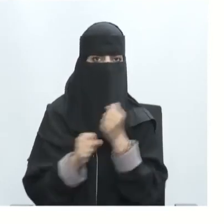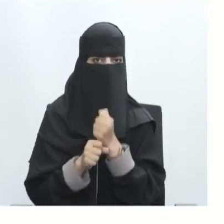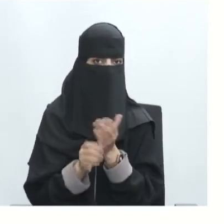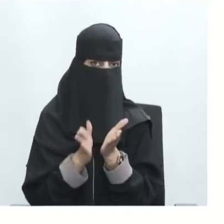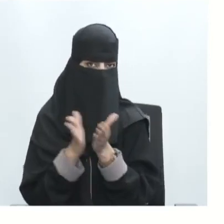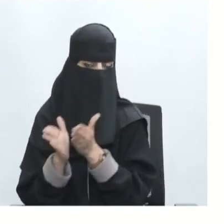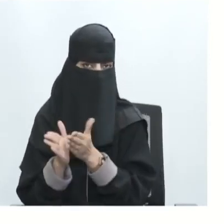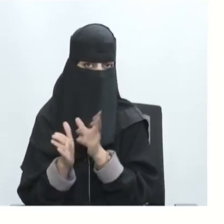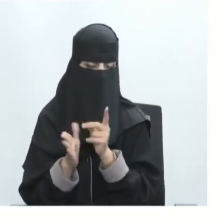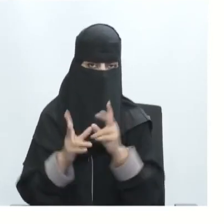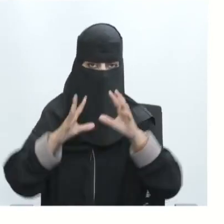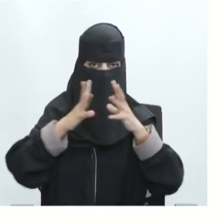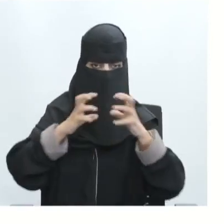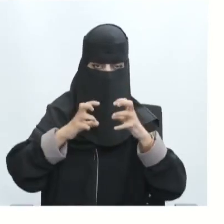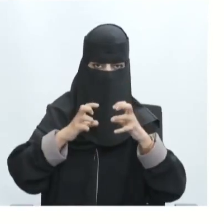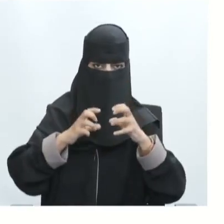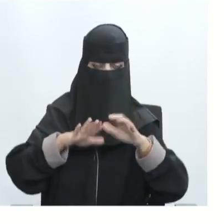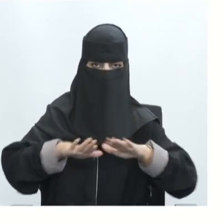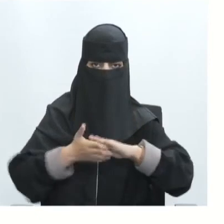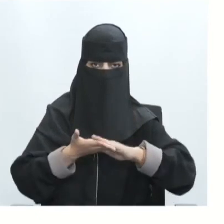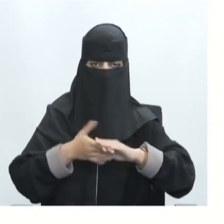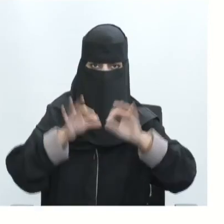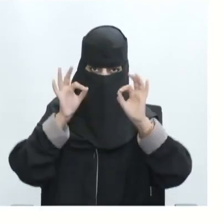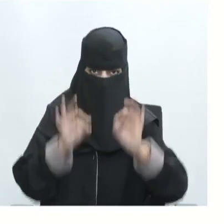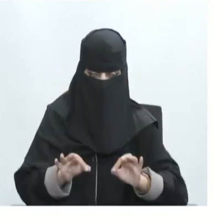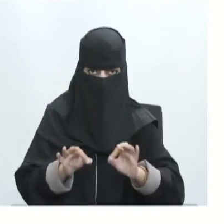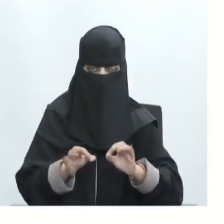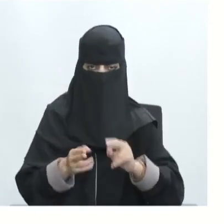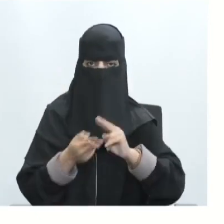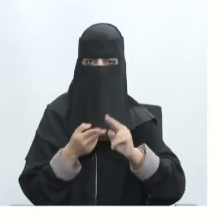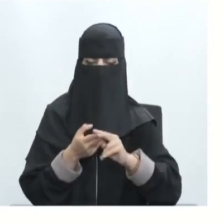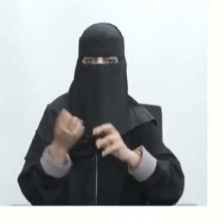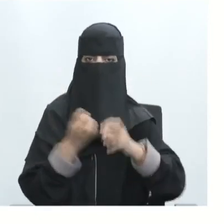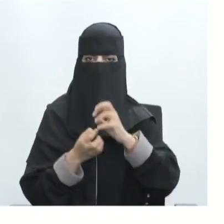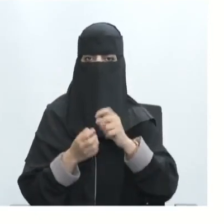عمليا تفسير الظواهر الطبيعيه وحل مشكلات